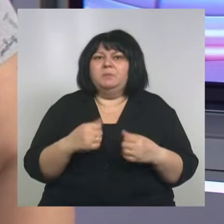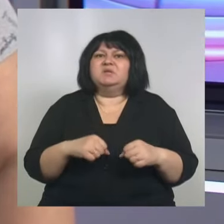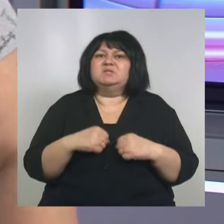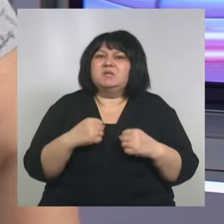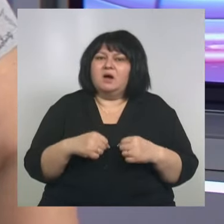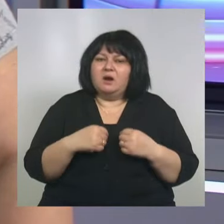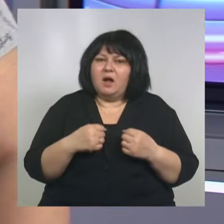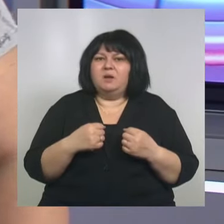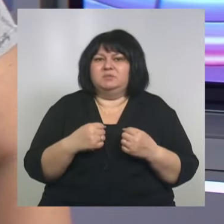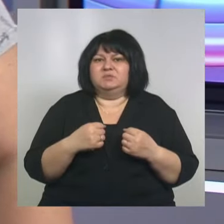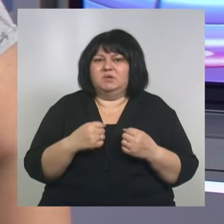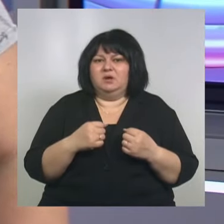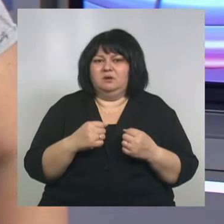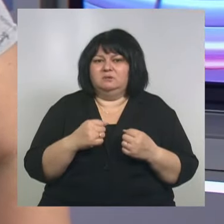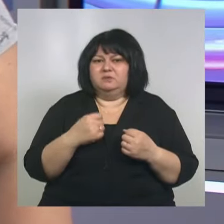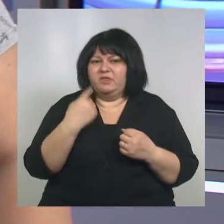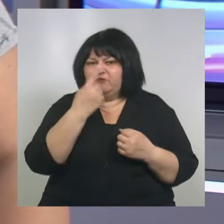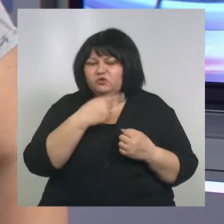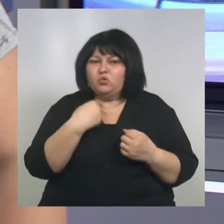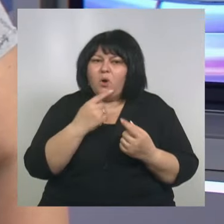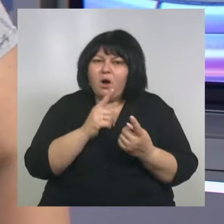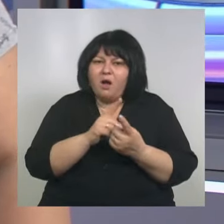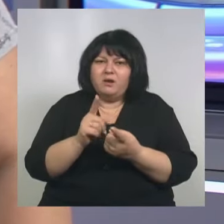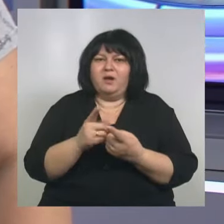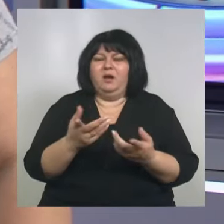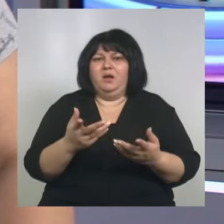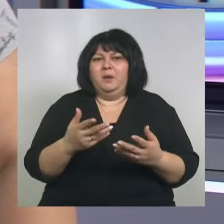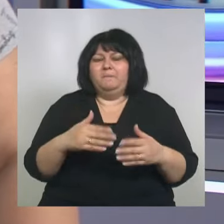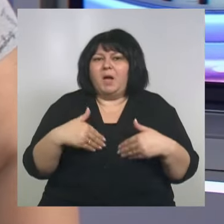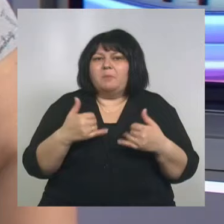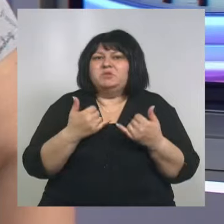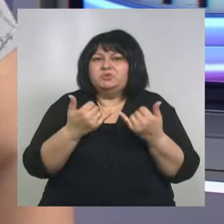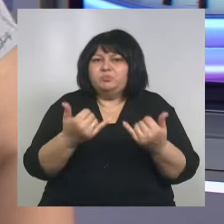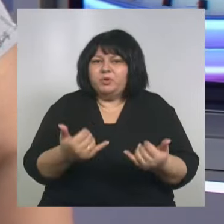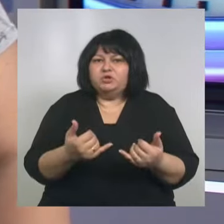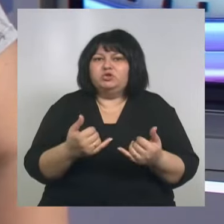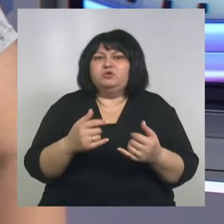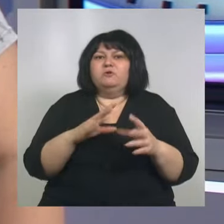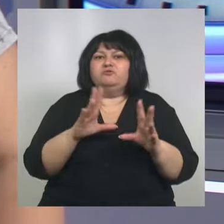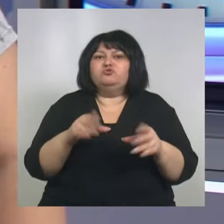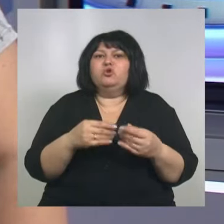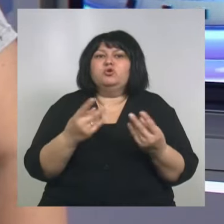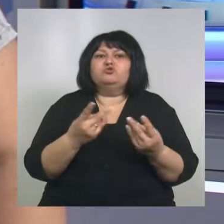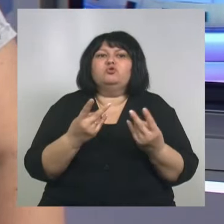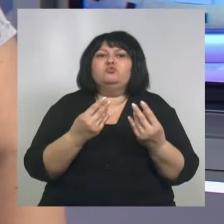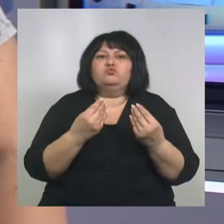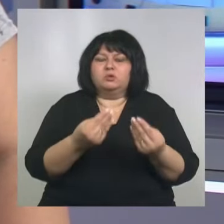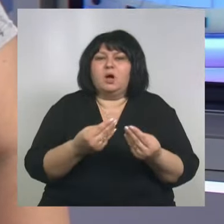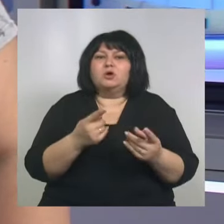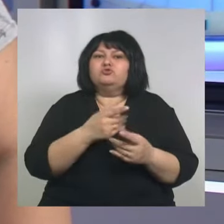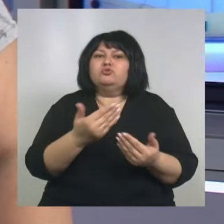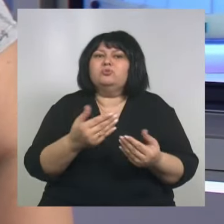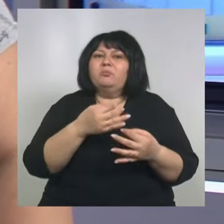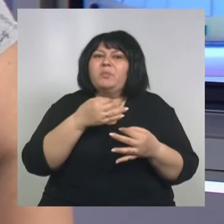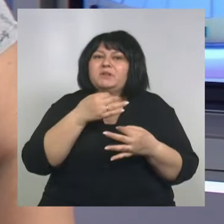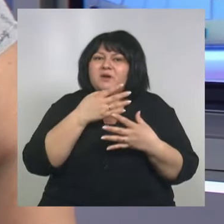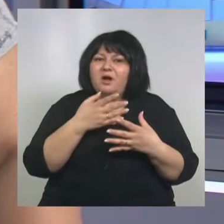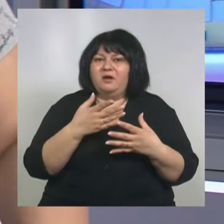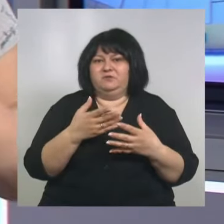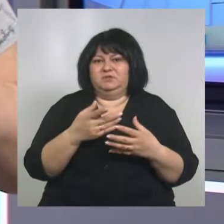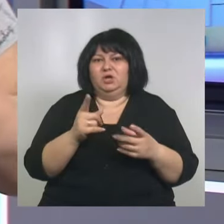подойти к каждому индивидуально обеспечить дать ему не только то что ему нужно то что ему понравится то что ему даст какой-то